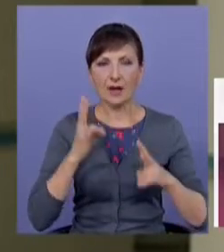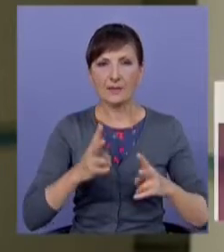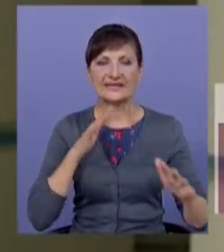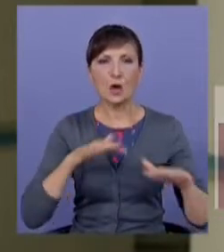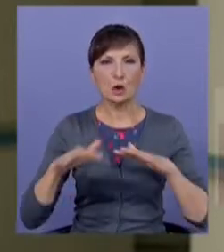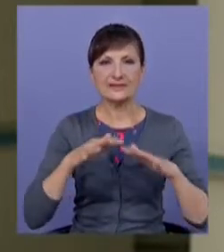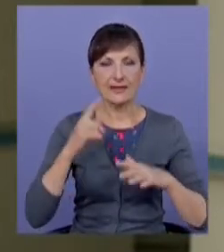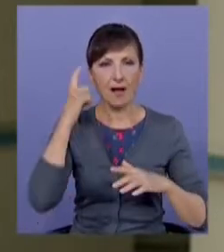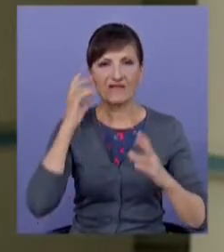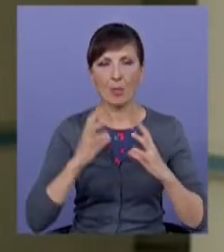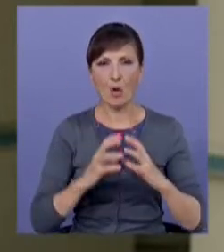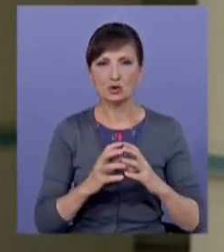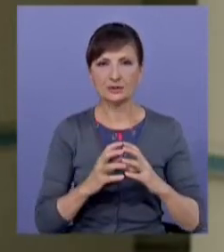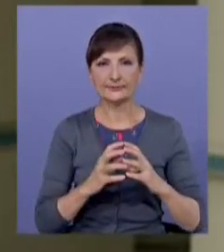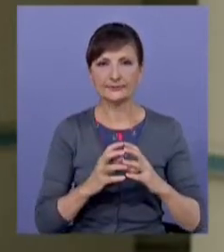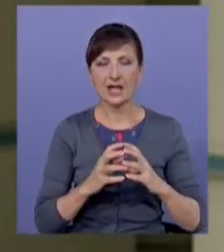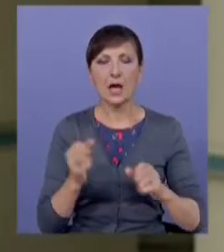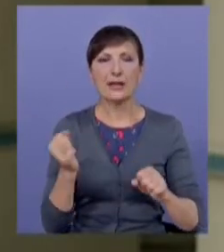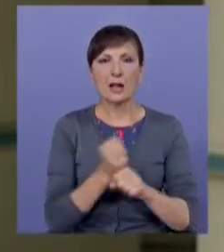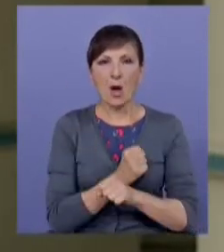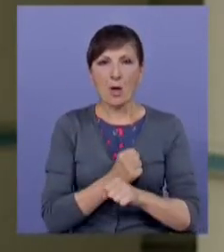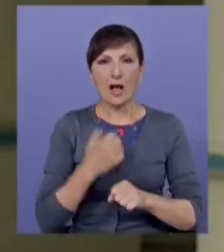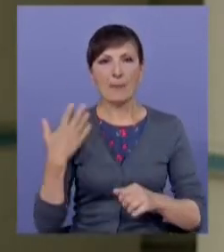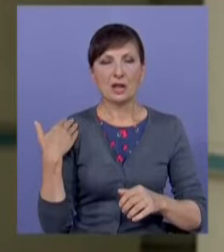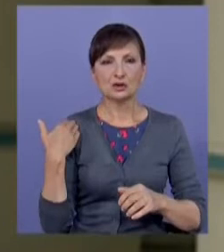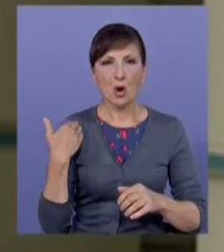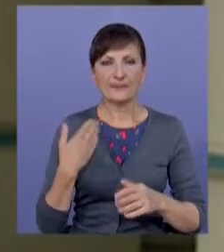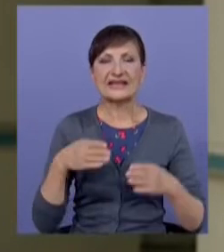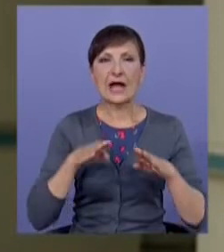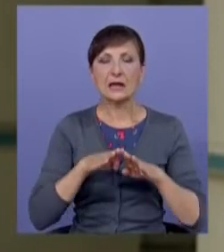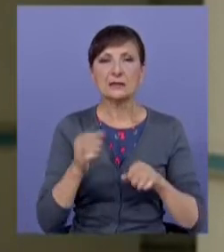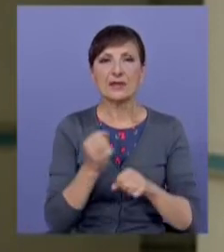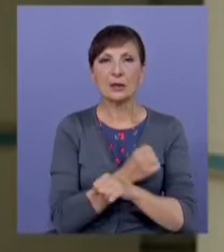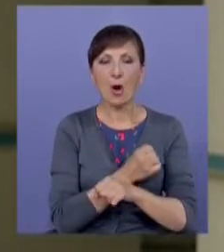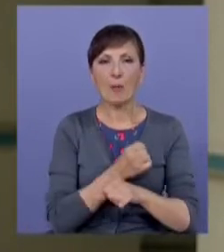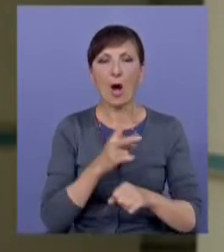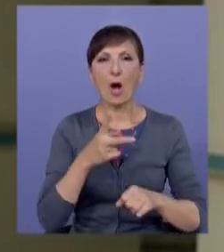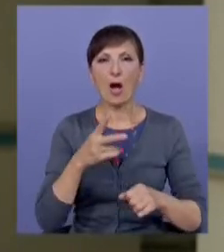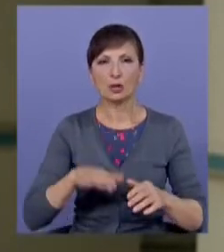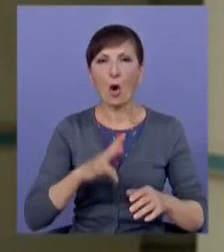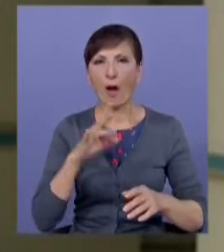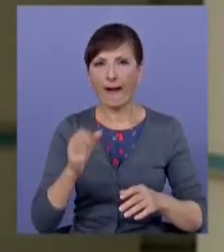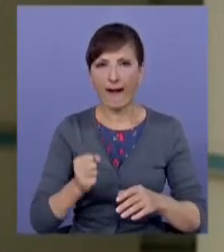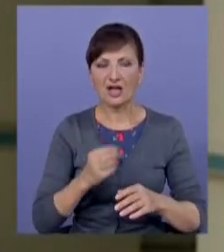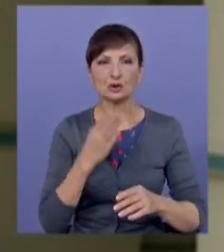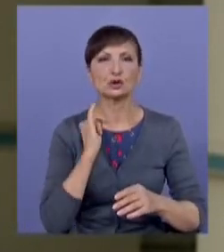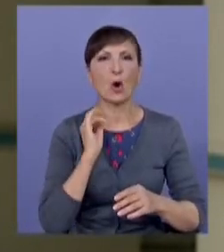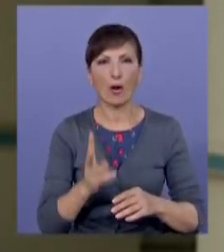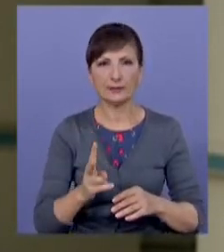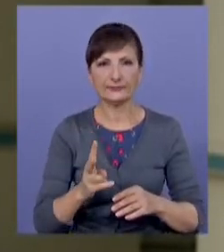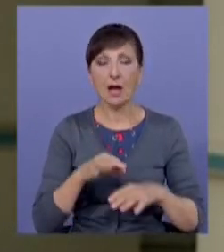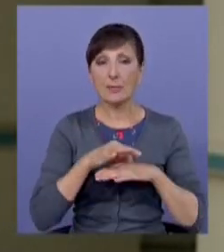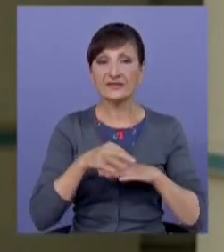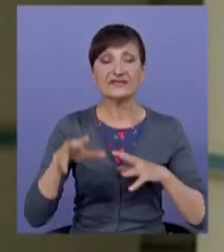сотрясение головного мозга, закрытый перелом левого плеча, закрытый перелом обеих костей голени, травматический шок.